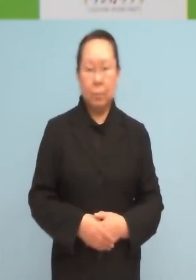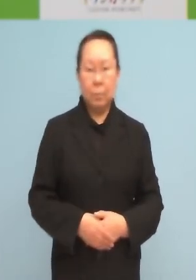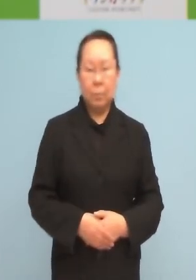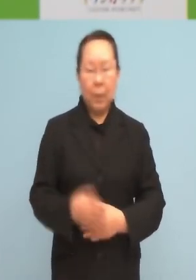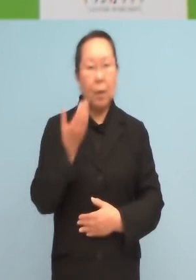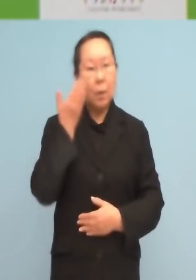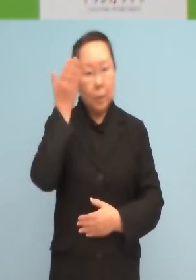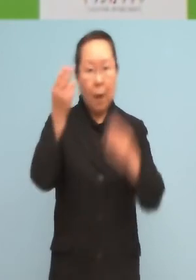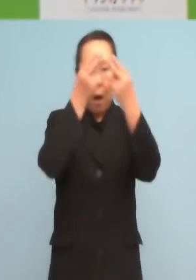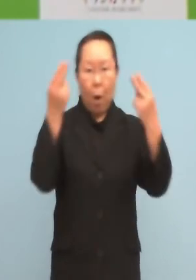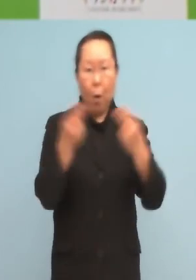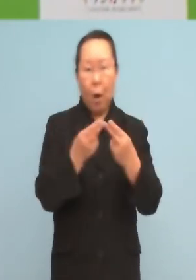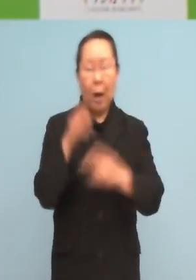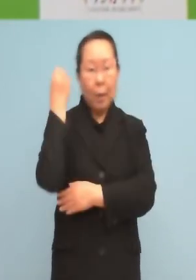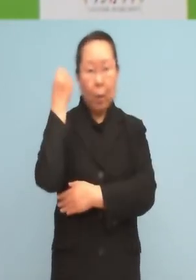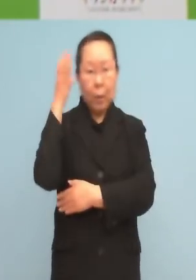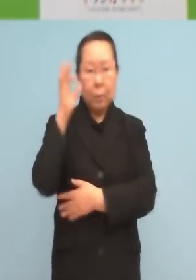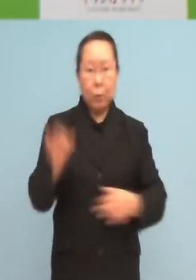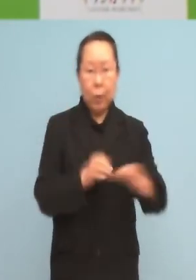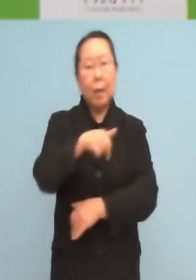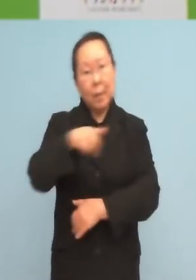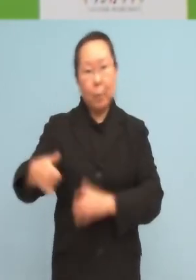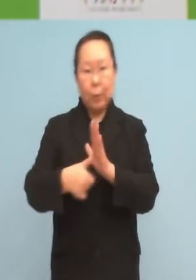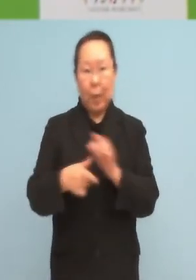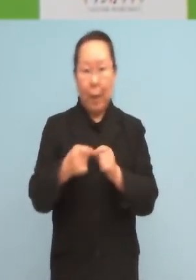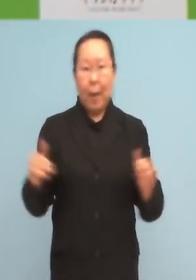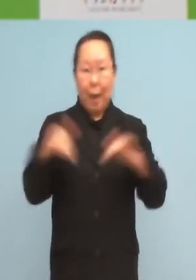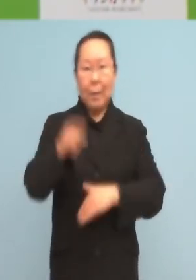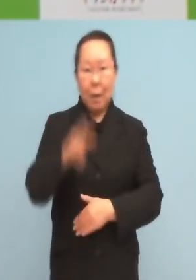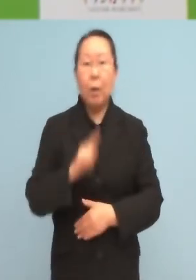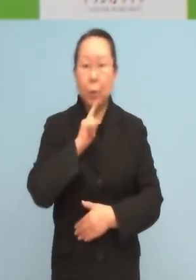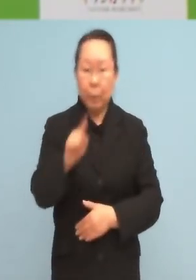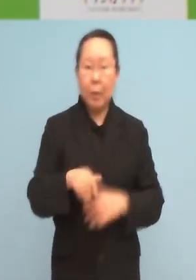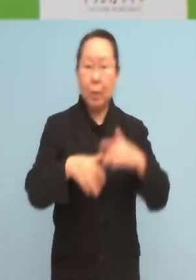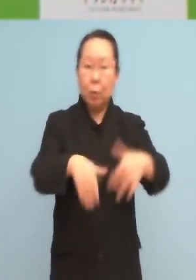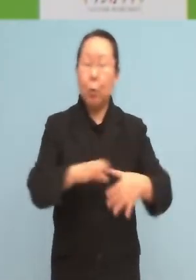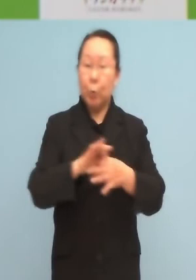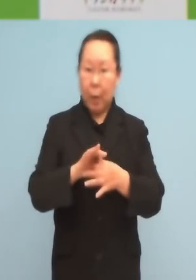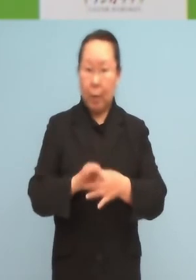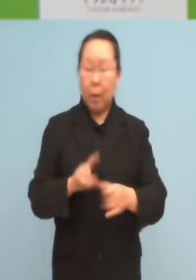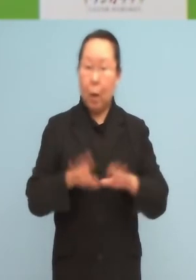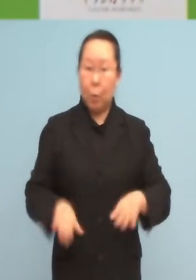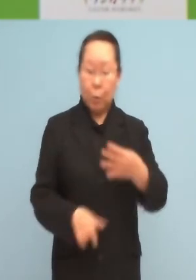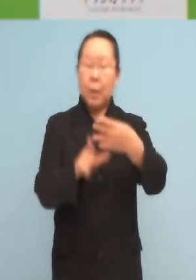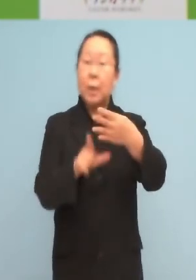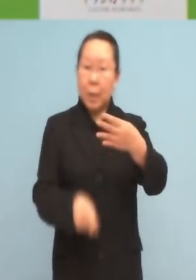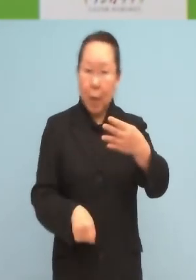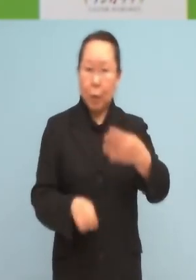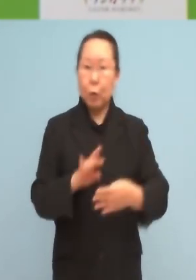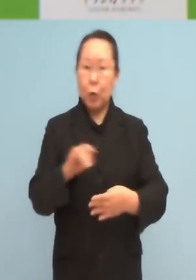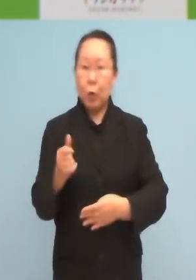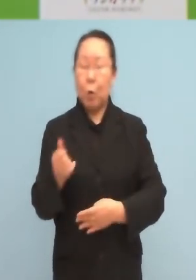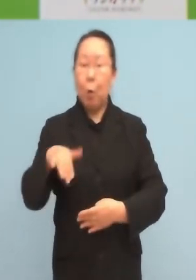あの北海道新聞の経済部の長谷川と言います、 はい、 ちょっとあの農業の関連だったんですけども、この4月にですね、あの主要農作